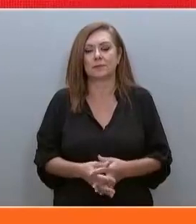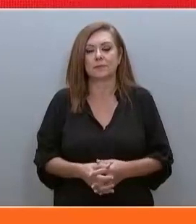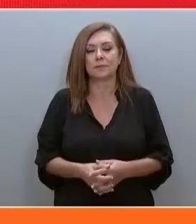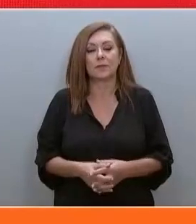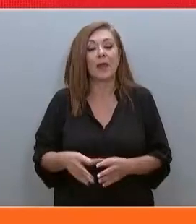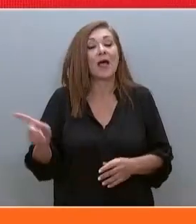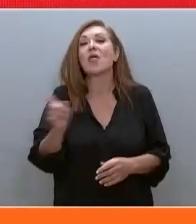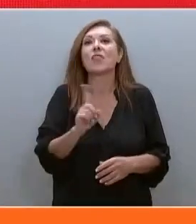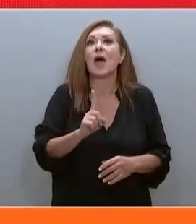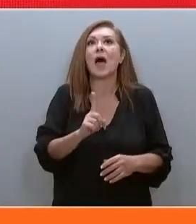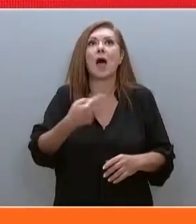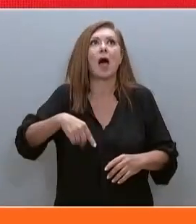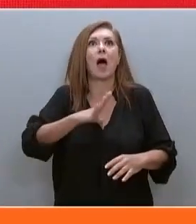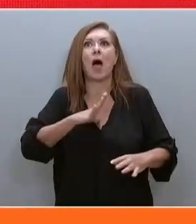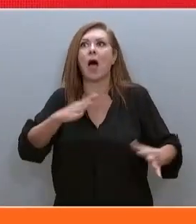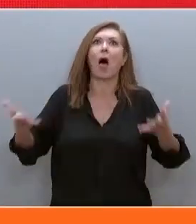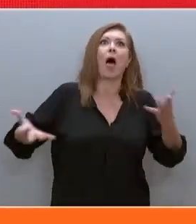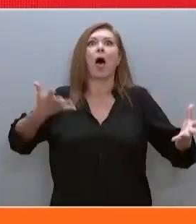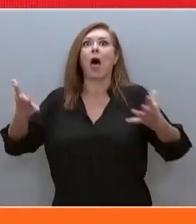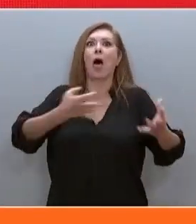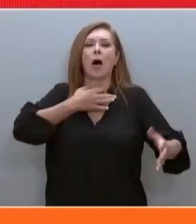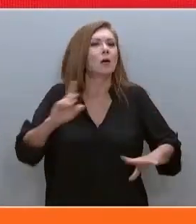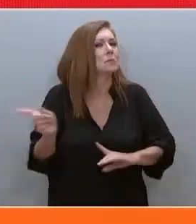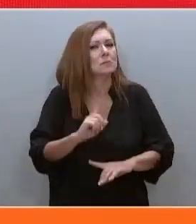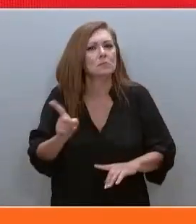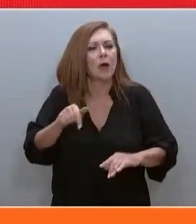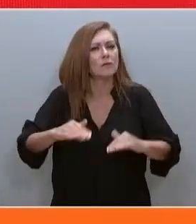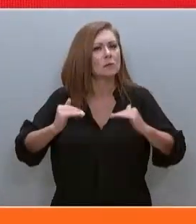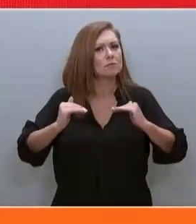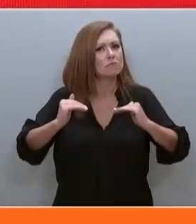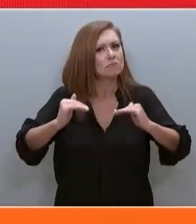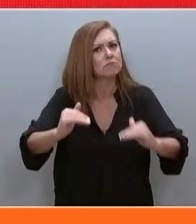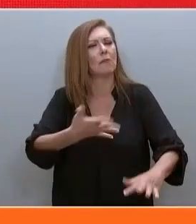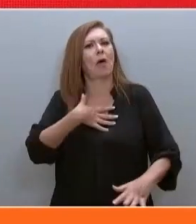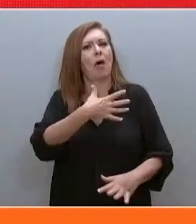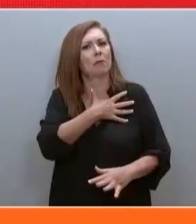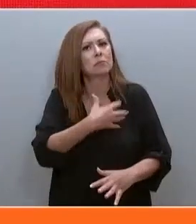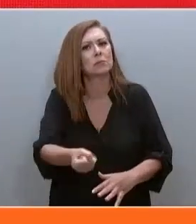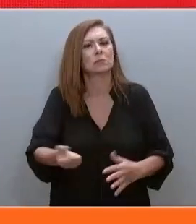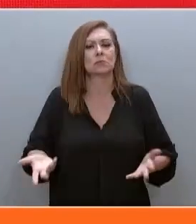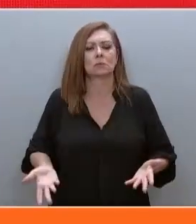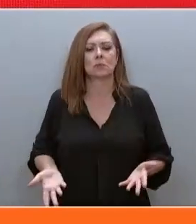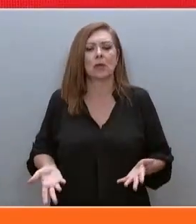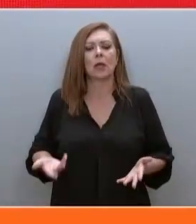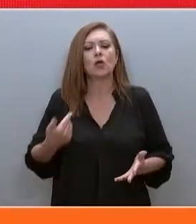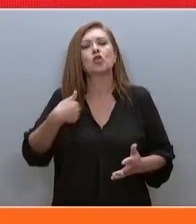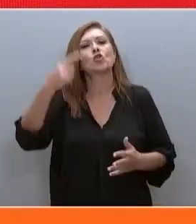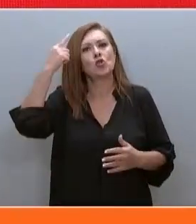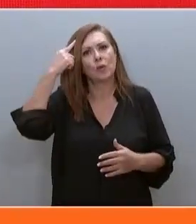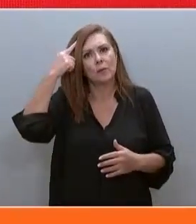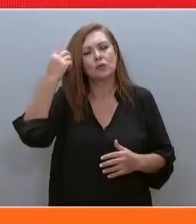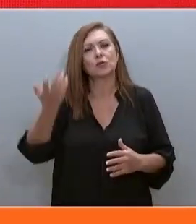Δεν δημιουργεί αστάθεια. Δημιουργεί σταθερότητα και εμπιστοσύνη. Και πιστεύω ότι